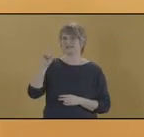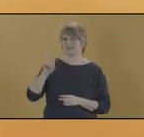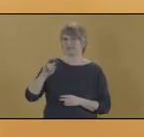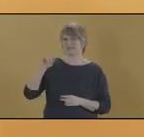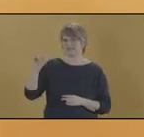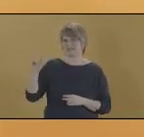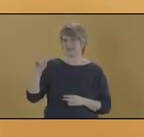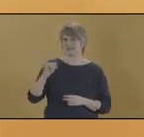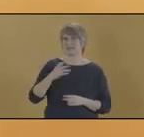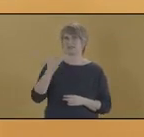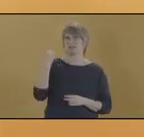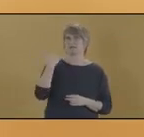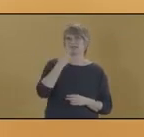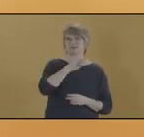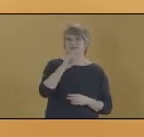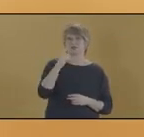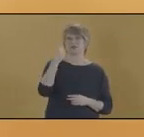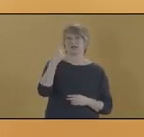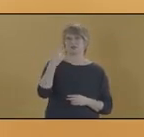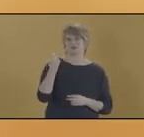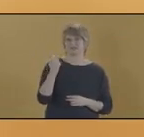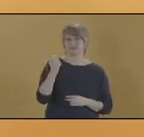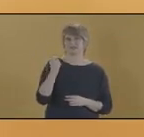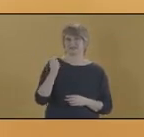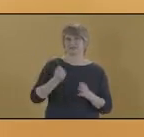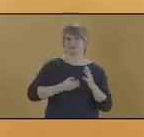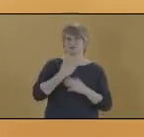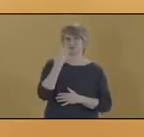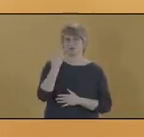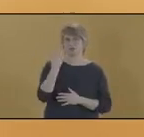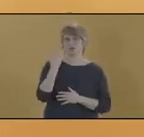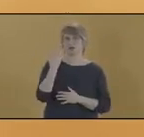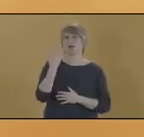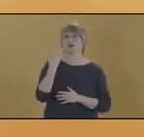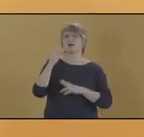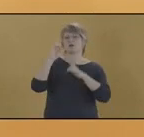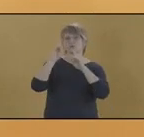im Frühjahr 2021 und da war es so, dass sich wirklich